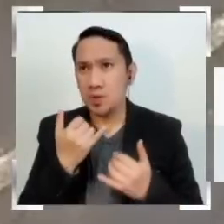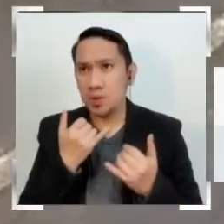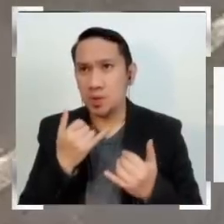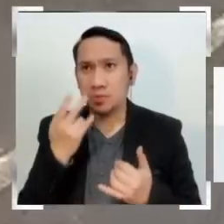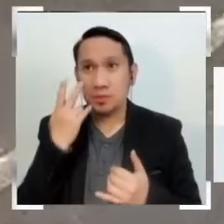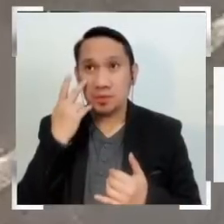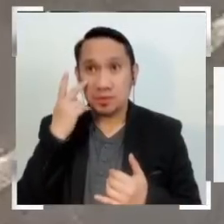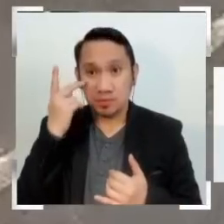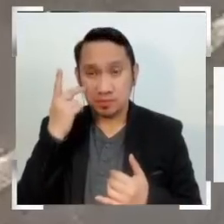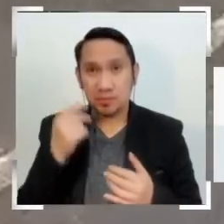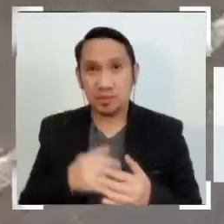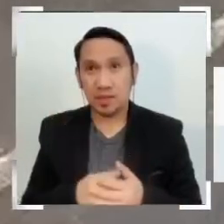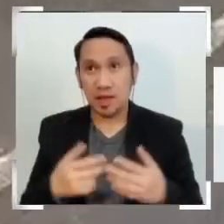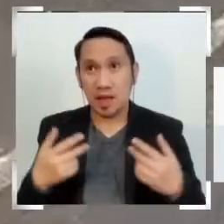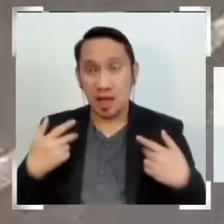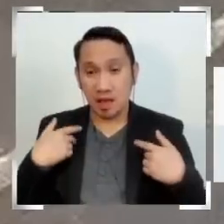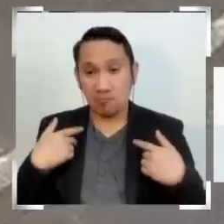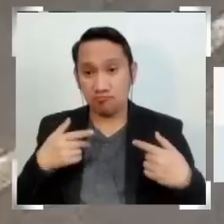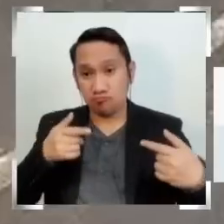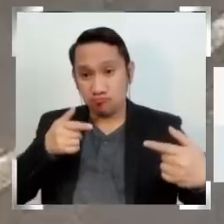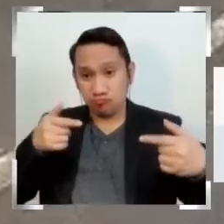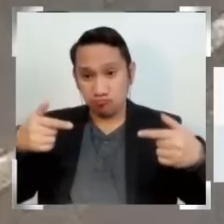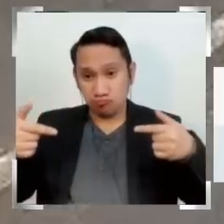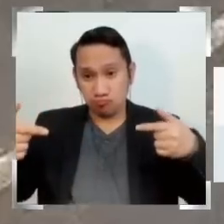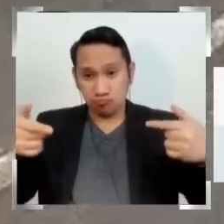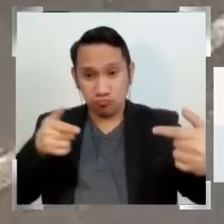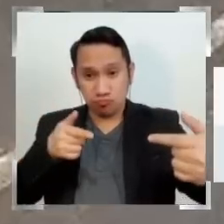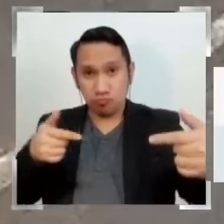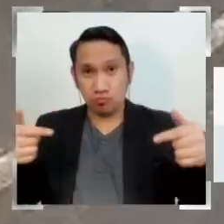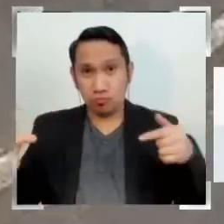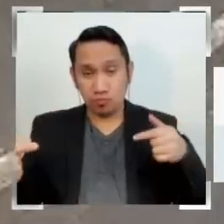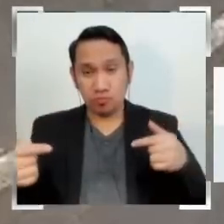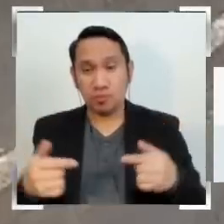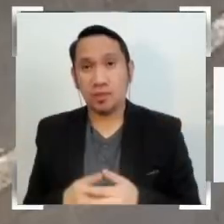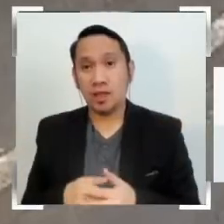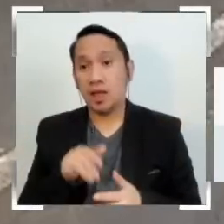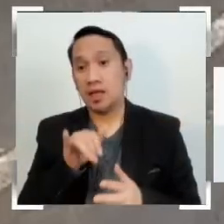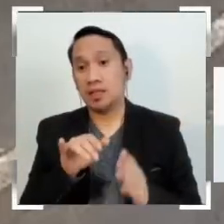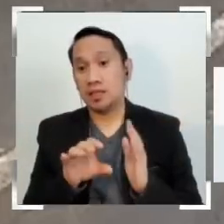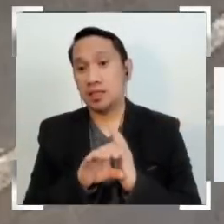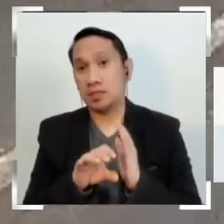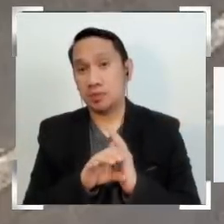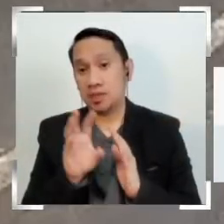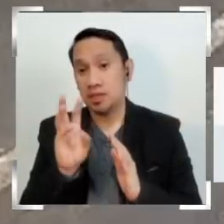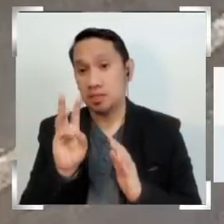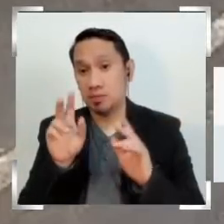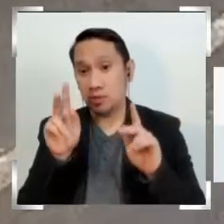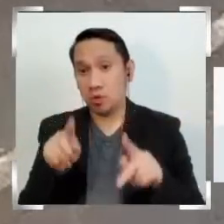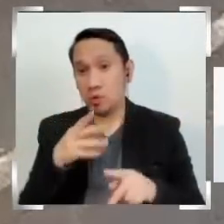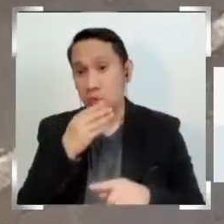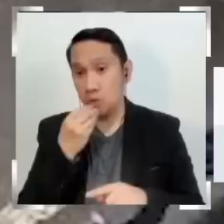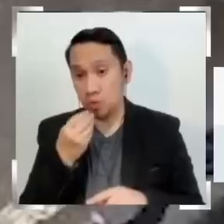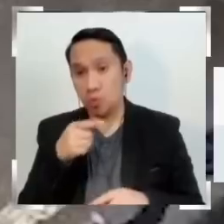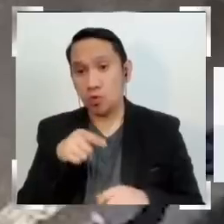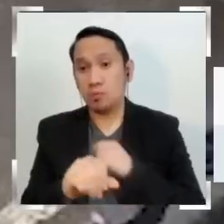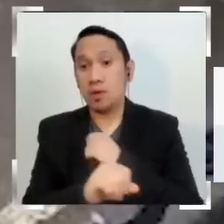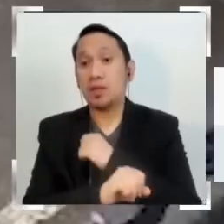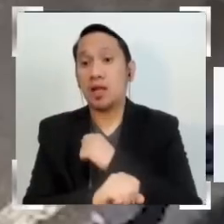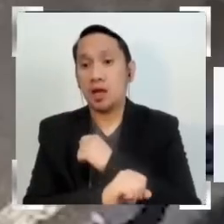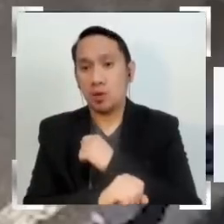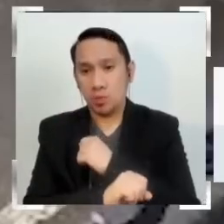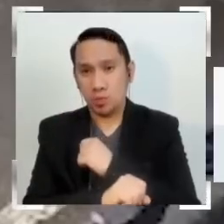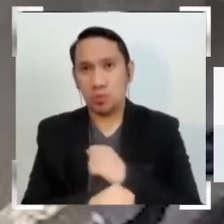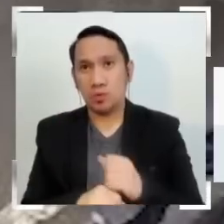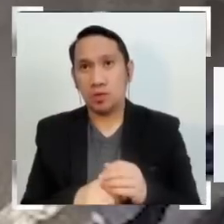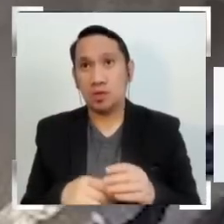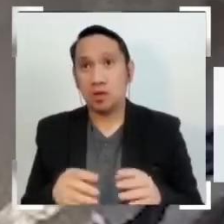Pinalibutan na ito ng SWAT team at tinutukan ng mga barid. Ito pala ang sasakay ng 6 na suspect sa pang-holdup sa bahay na makilala. Pagbukas ng